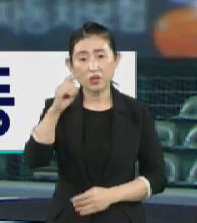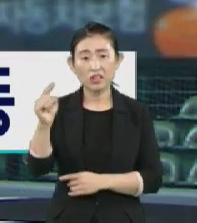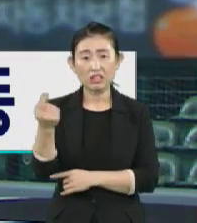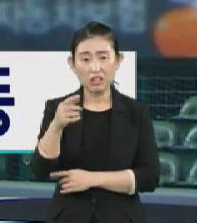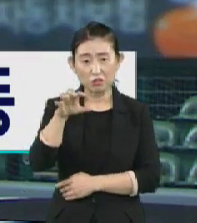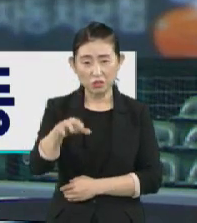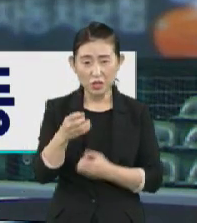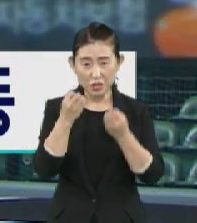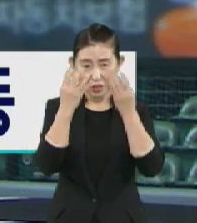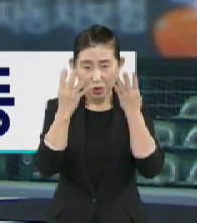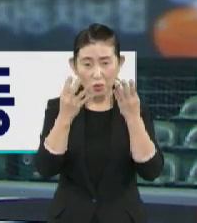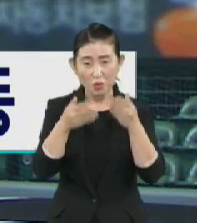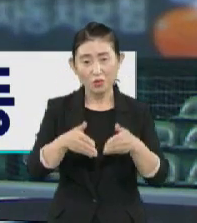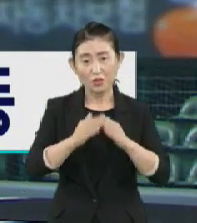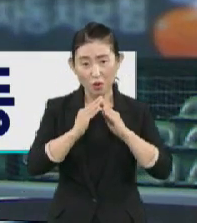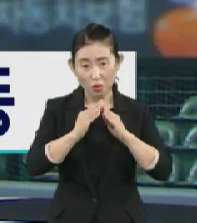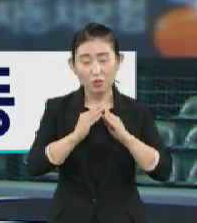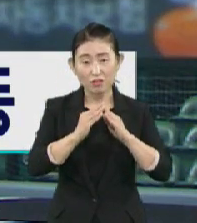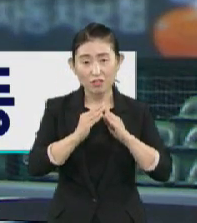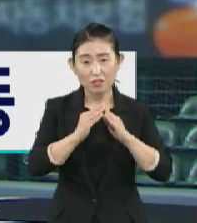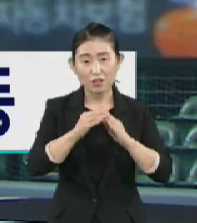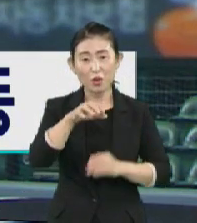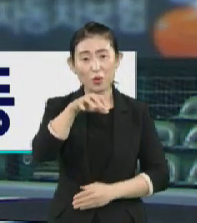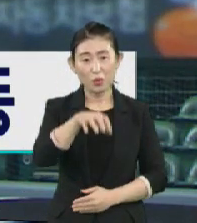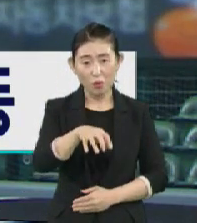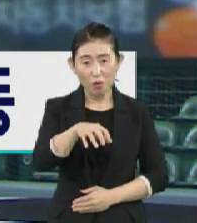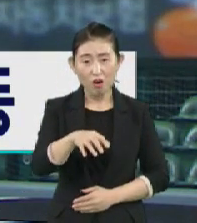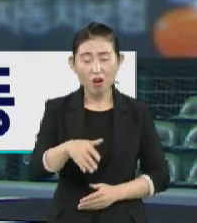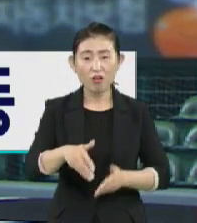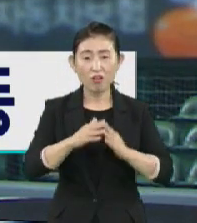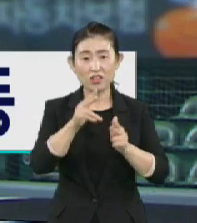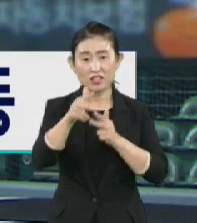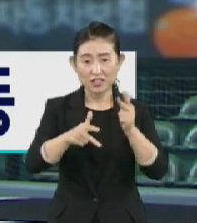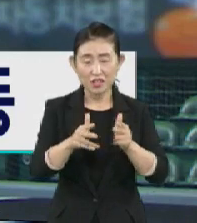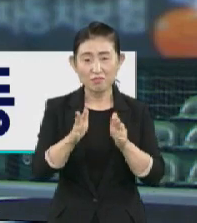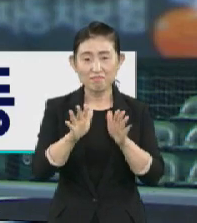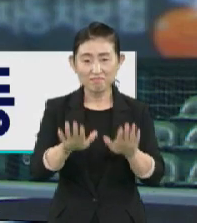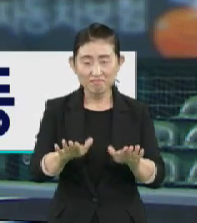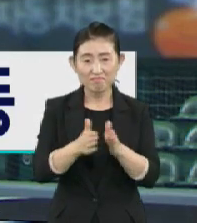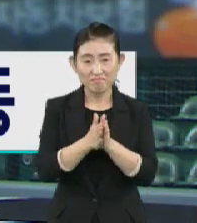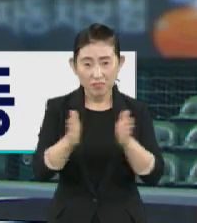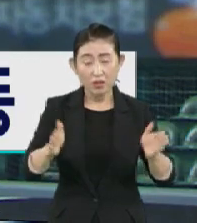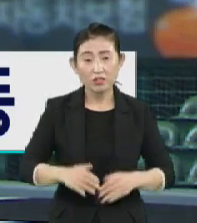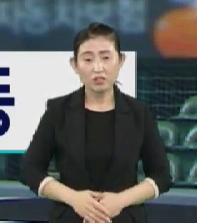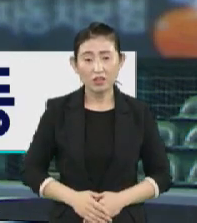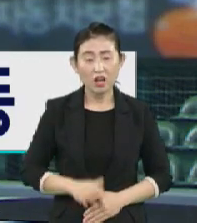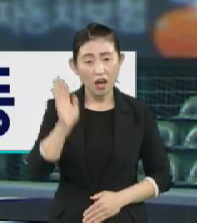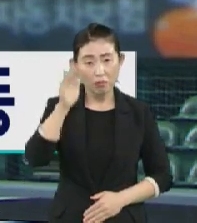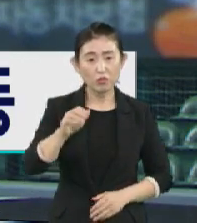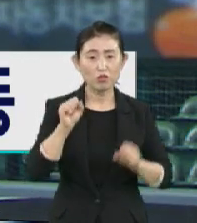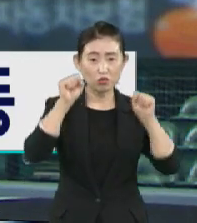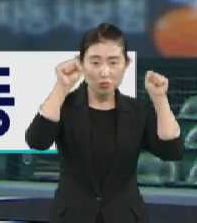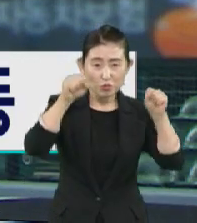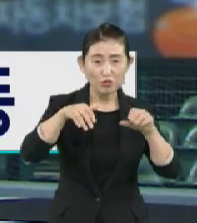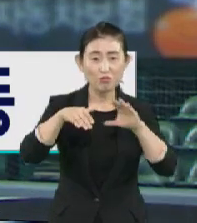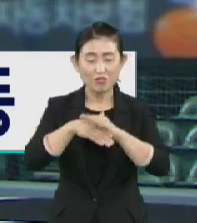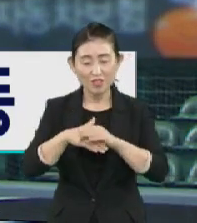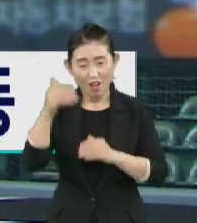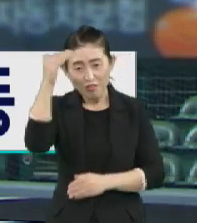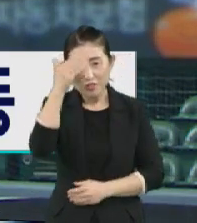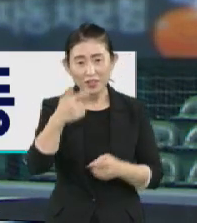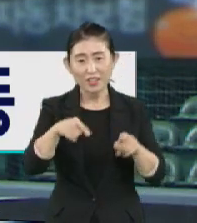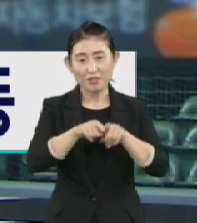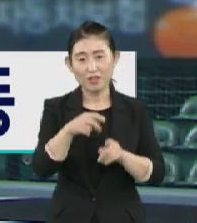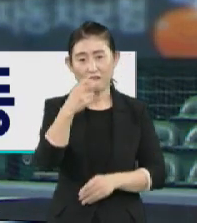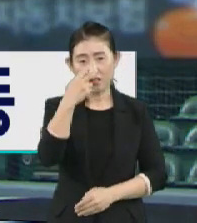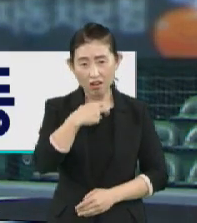프로야구 한화이글스의 새 구장이 될 대전 베이스볼 드림파크 건립 사업에 시동이 걸렸습니다. 스포츠 문화와 관광이